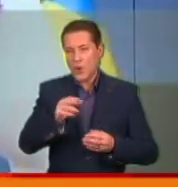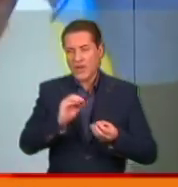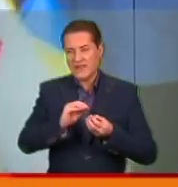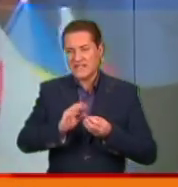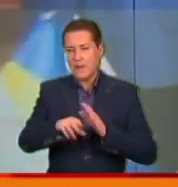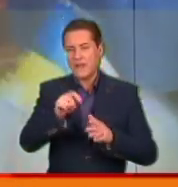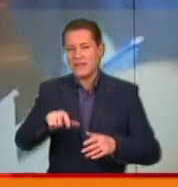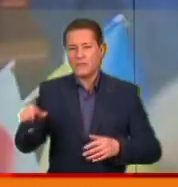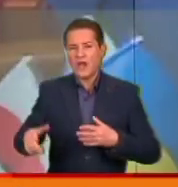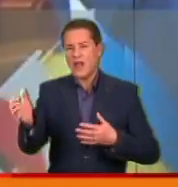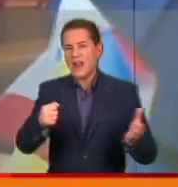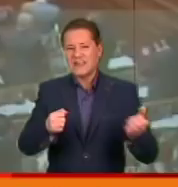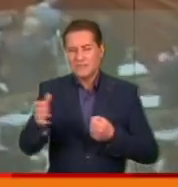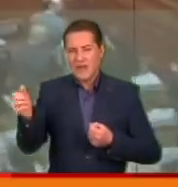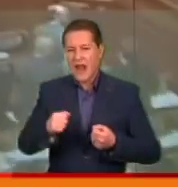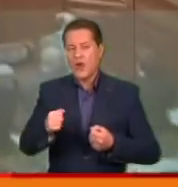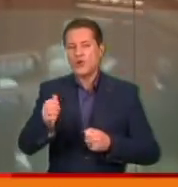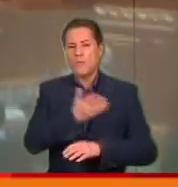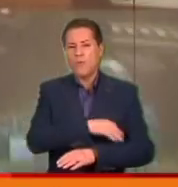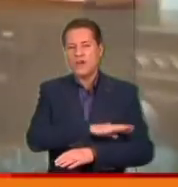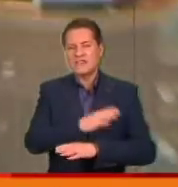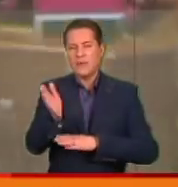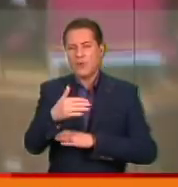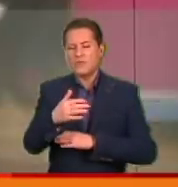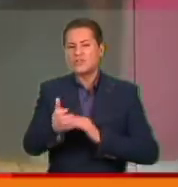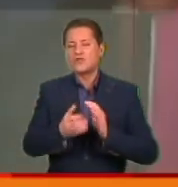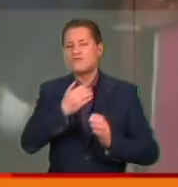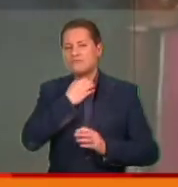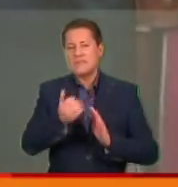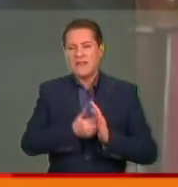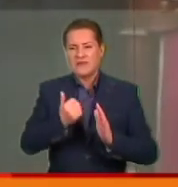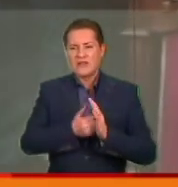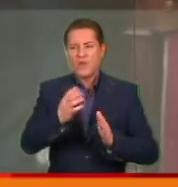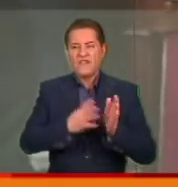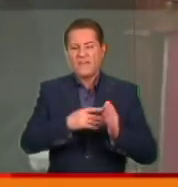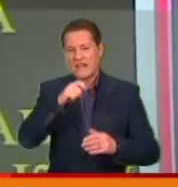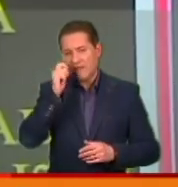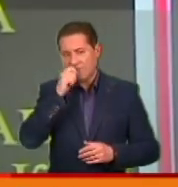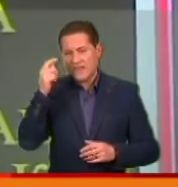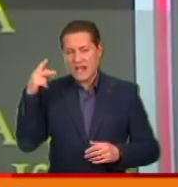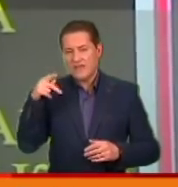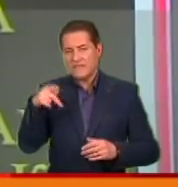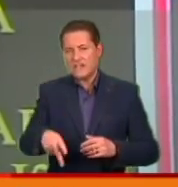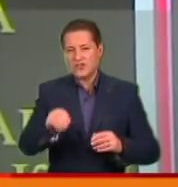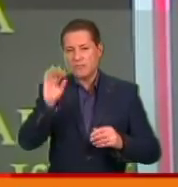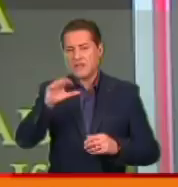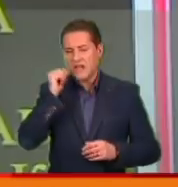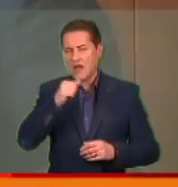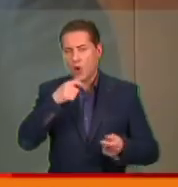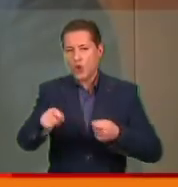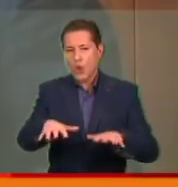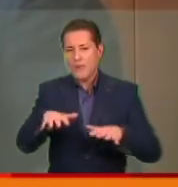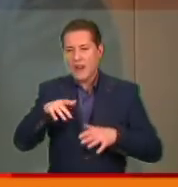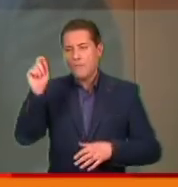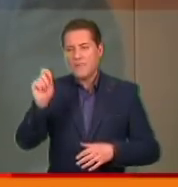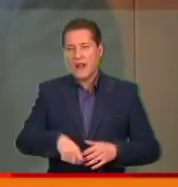радо розбирають польські прапорці. Їх не вистачило, бо 9 квітня 2015 року до парламенту проїхав президент